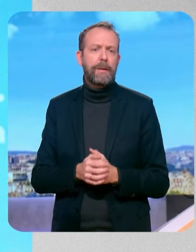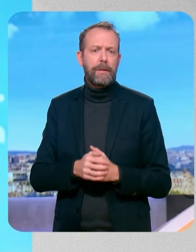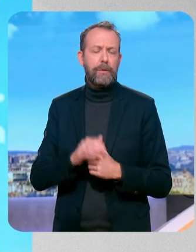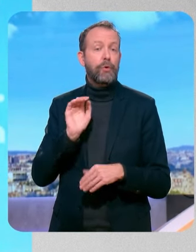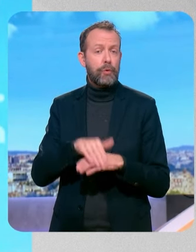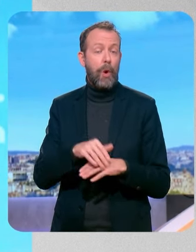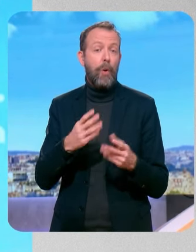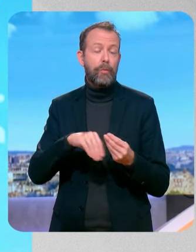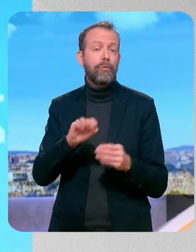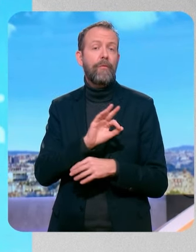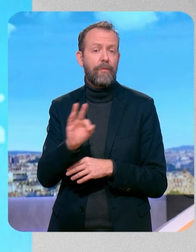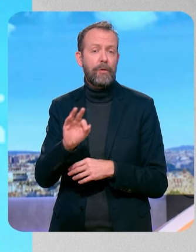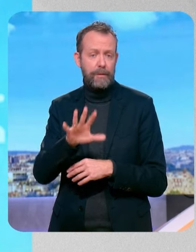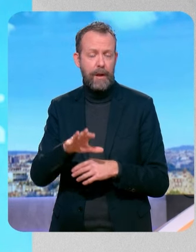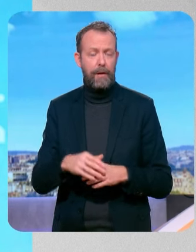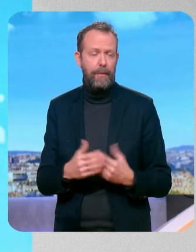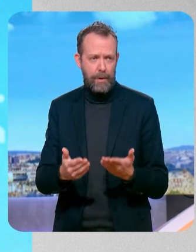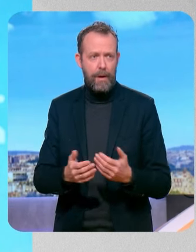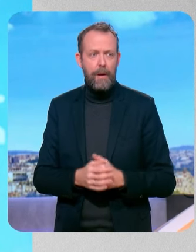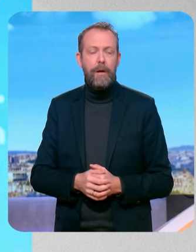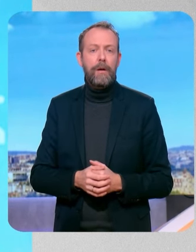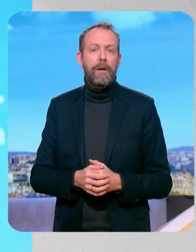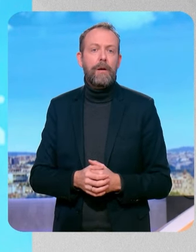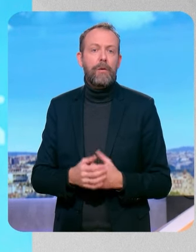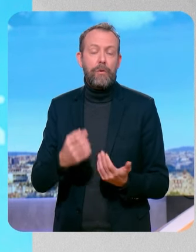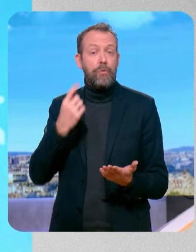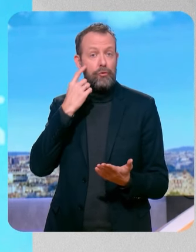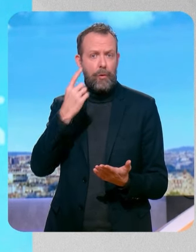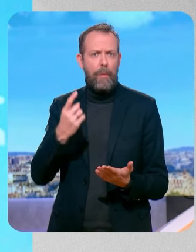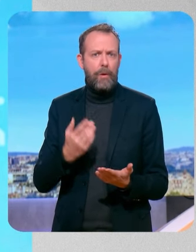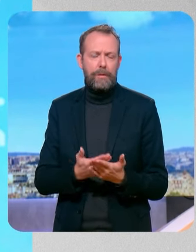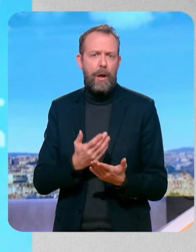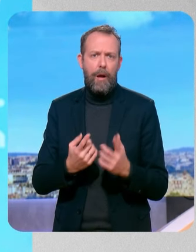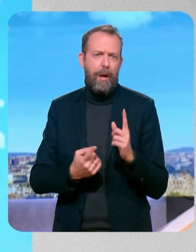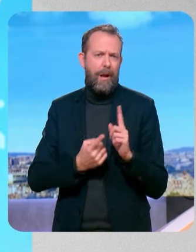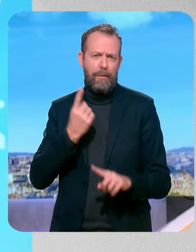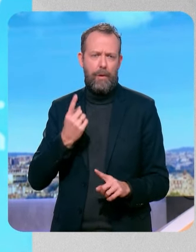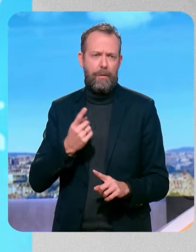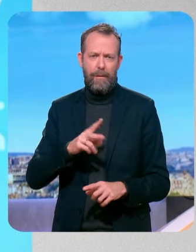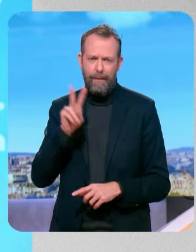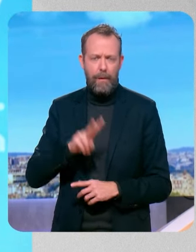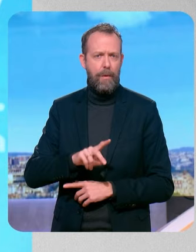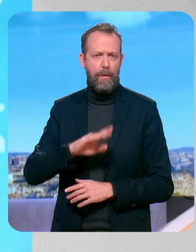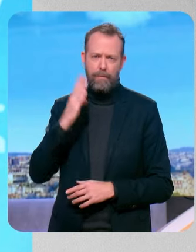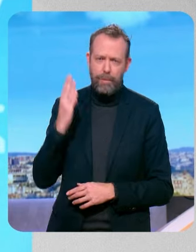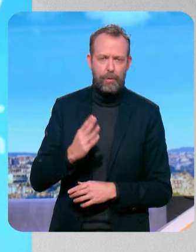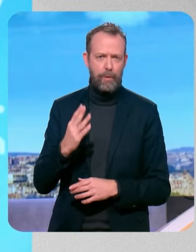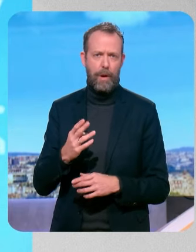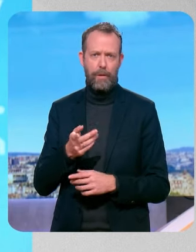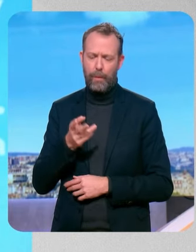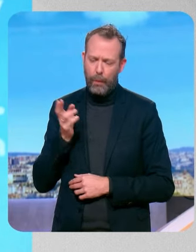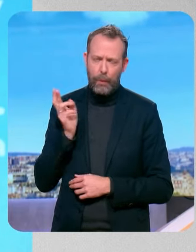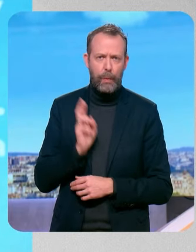sur votre chaîne, sur France 5, je pense qu'il est absolument nécessaire de